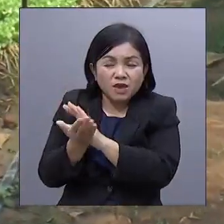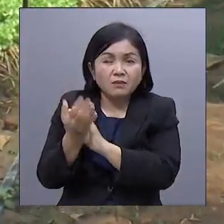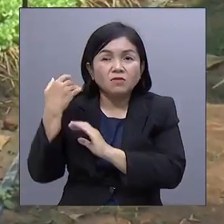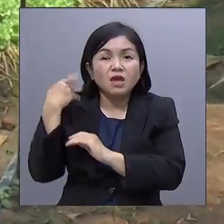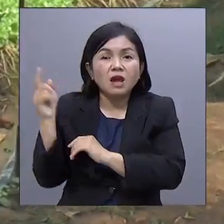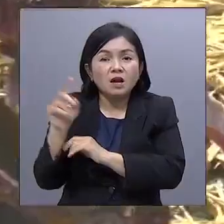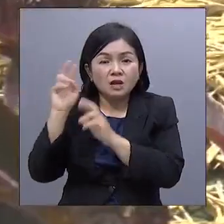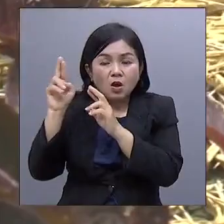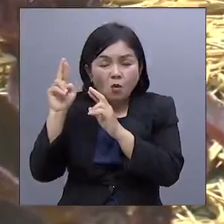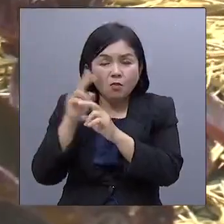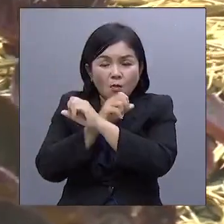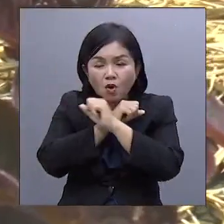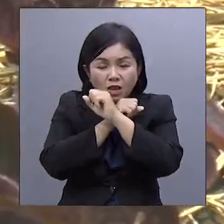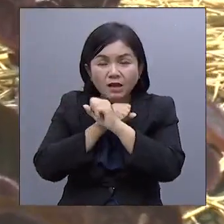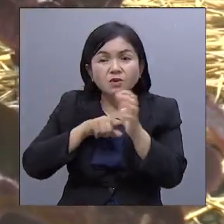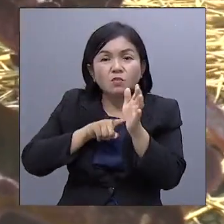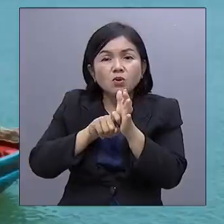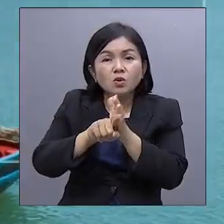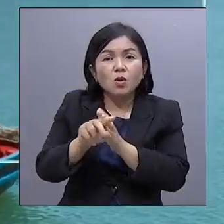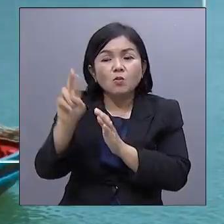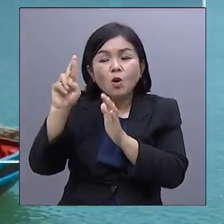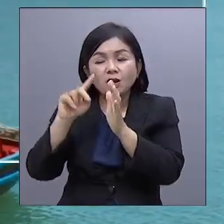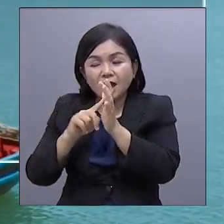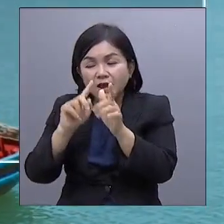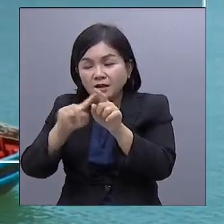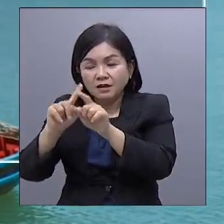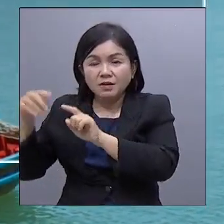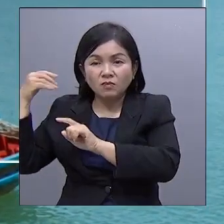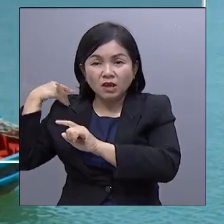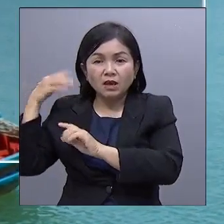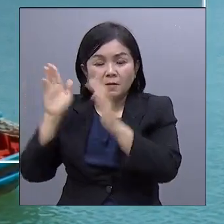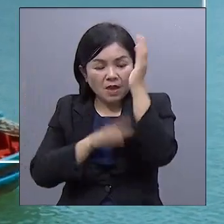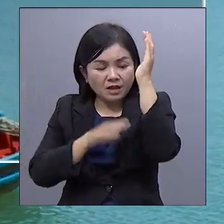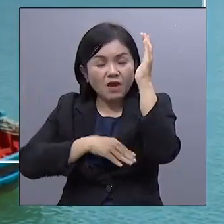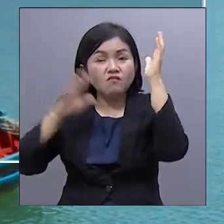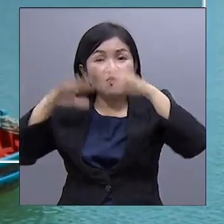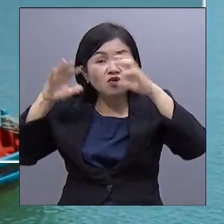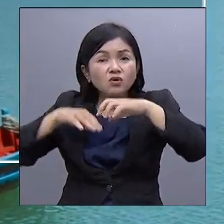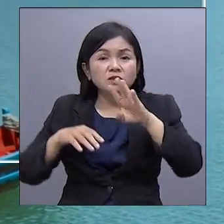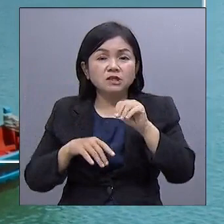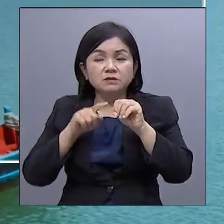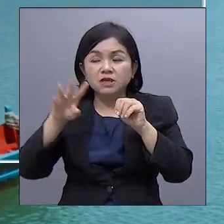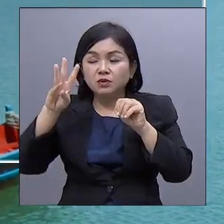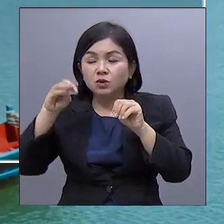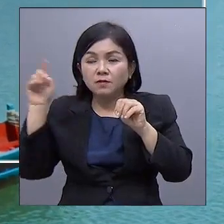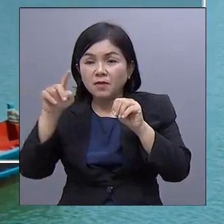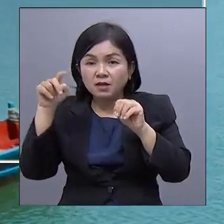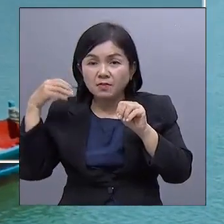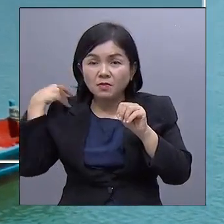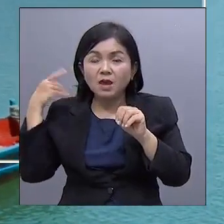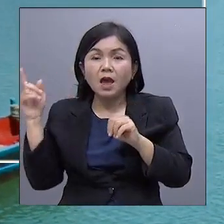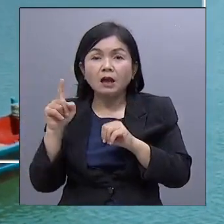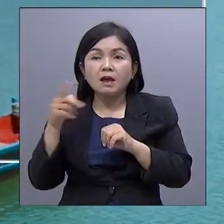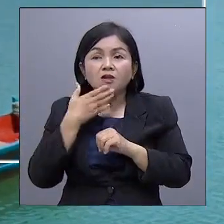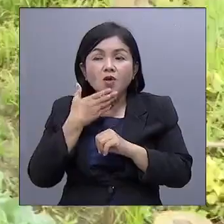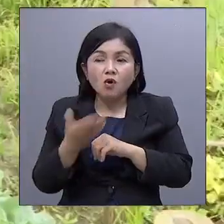วังและป้องกันการระบาดของโรคพืชที่เกิดจากเชื้อราค่ะปิดท้ายภาคใต้มีฝนฟ้าคะนอง 40-60% ของพื้นที่ในช่วงต